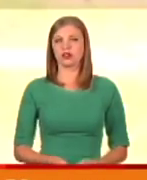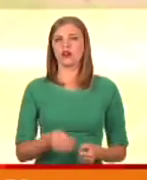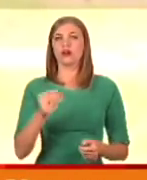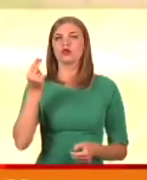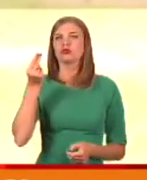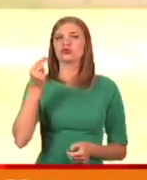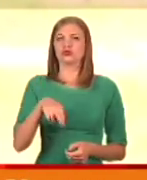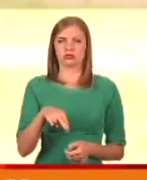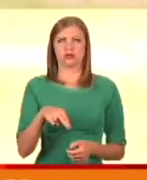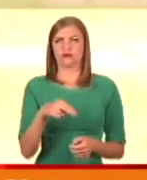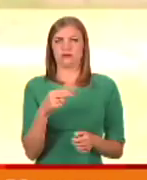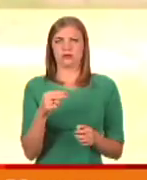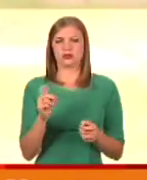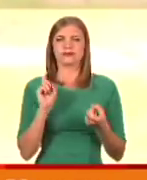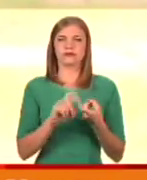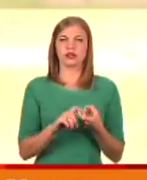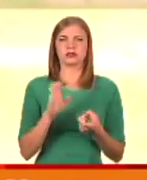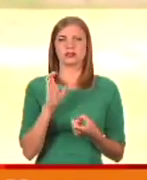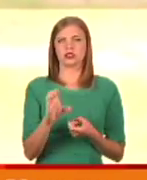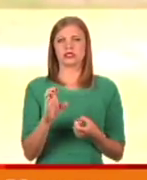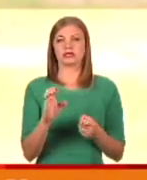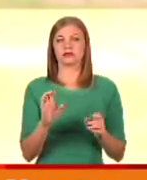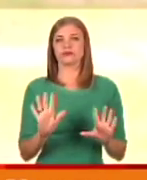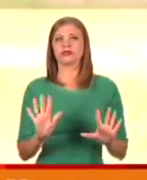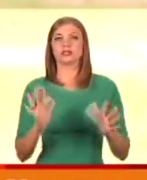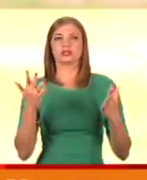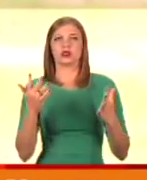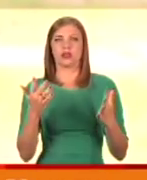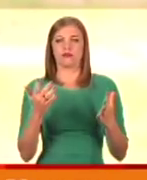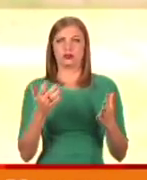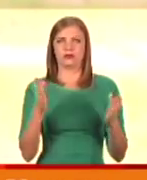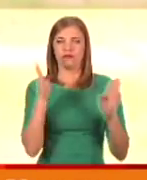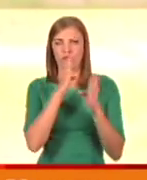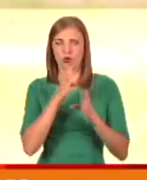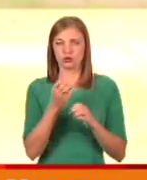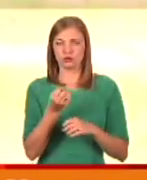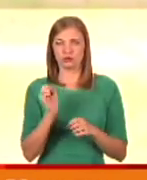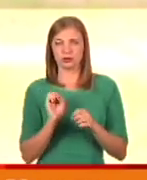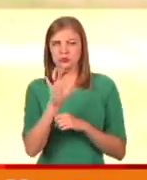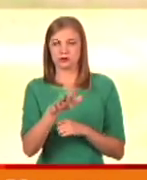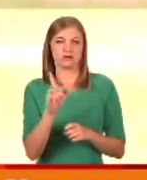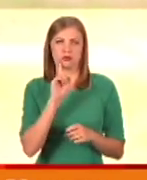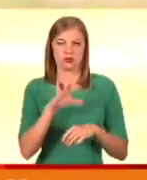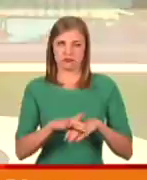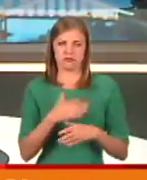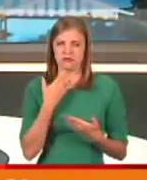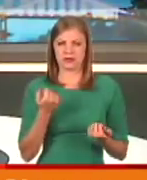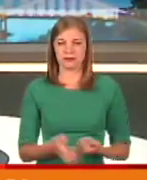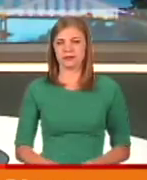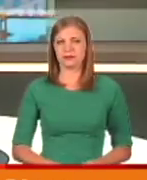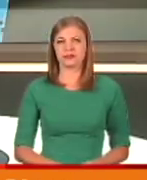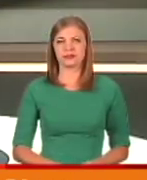Чрезвычайных ситуаций, внештатных ситуаций, связанных с внезапными залповыми выбросами загрязняющих веществ в атмосферу, не зафиксировано.